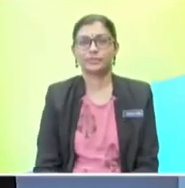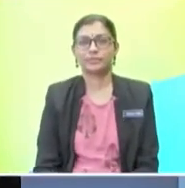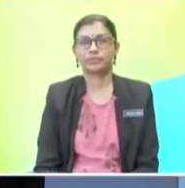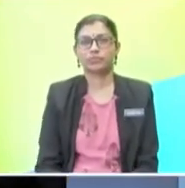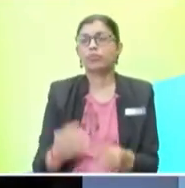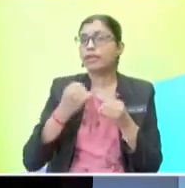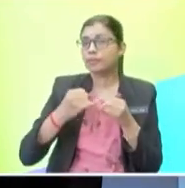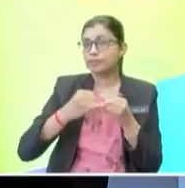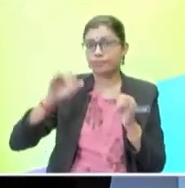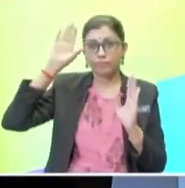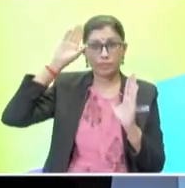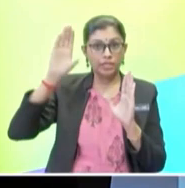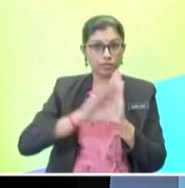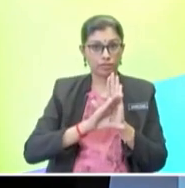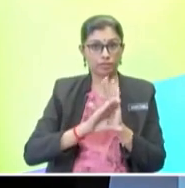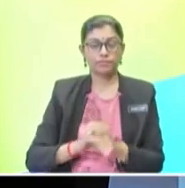terakhir.